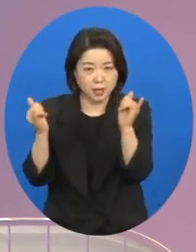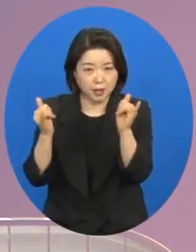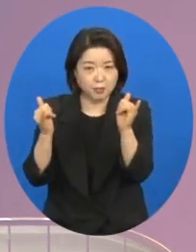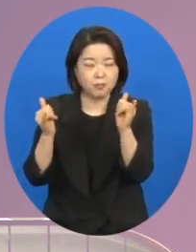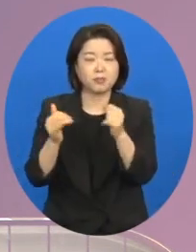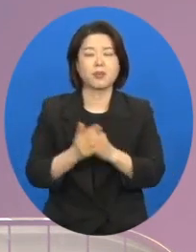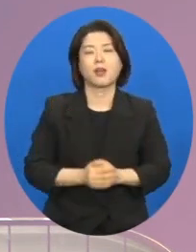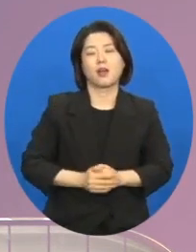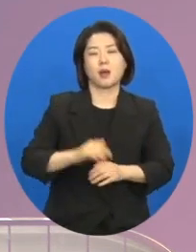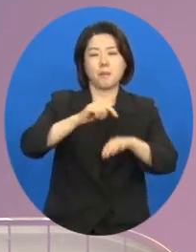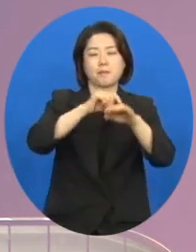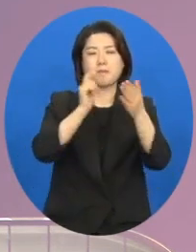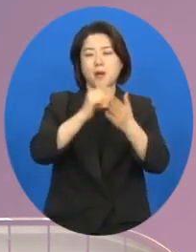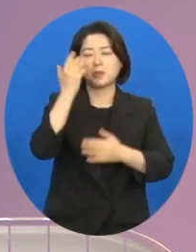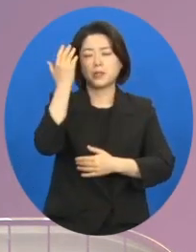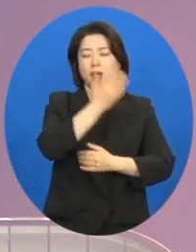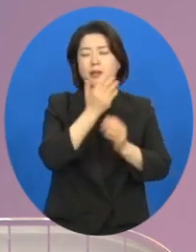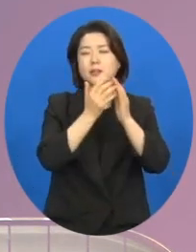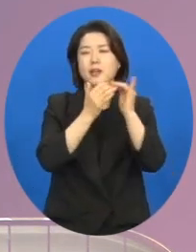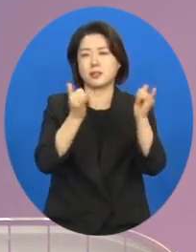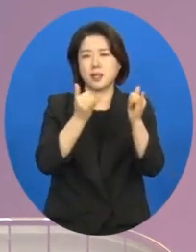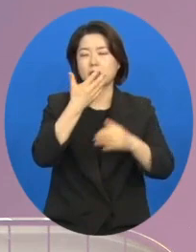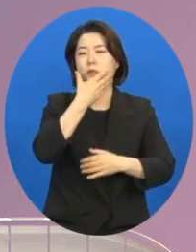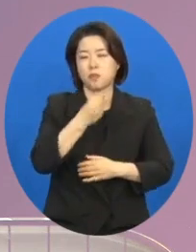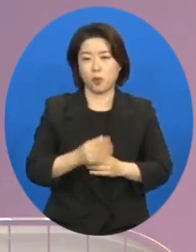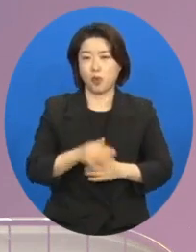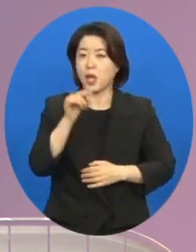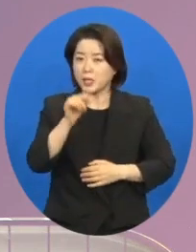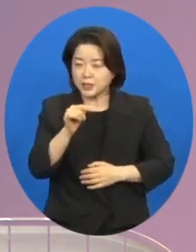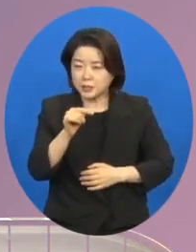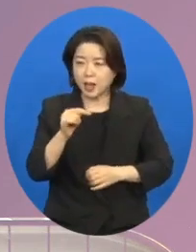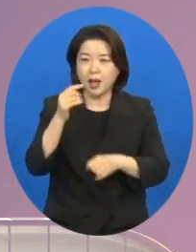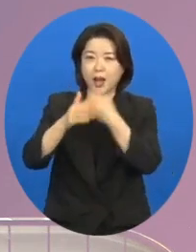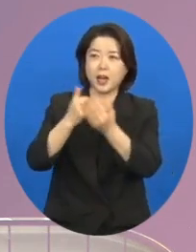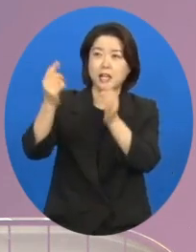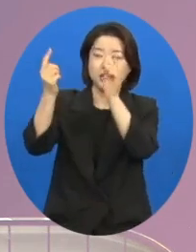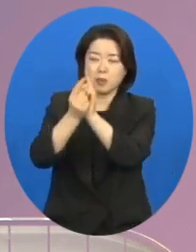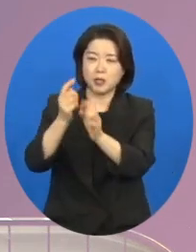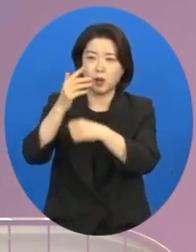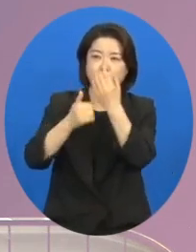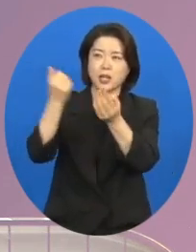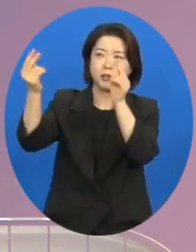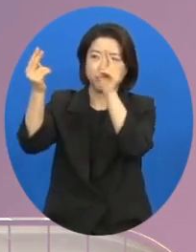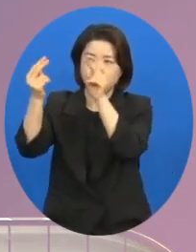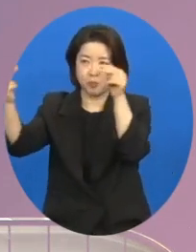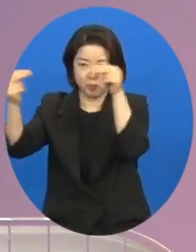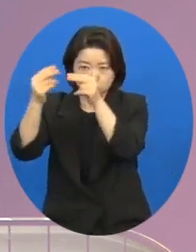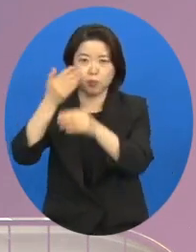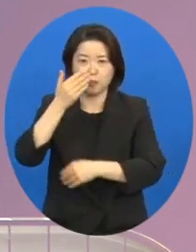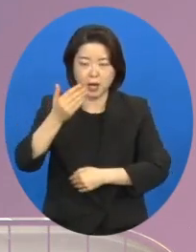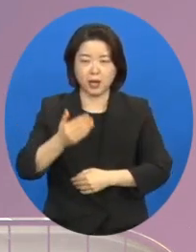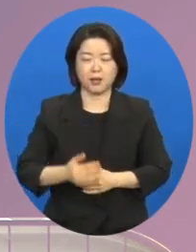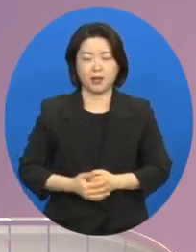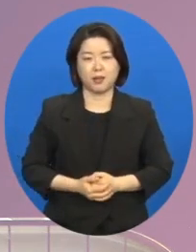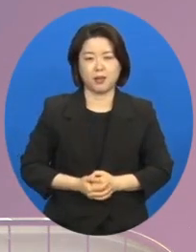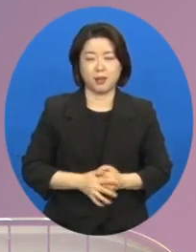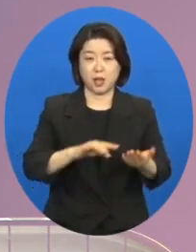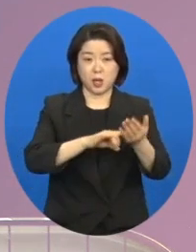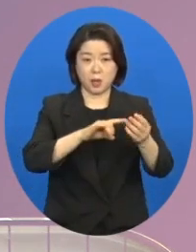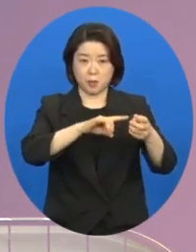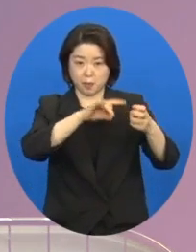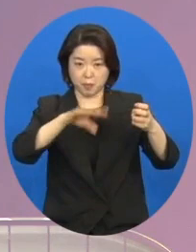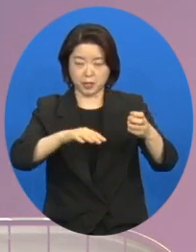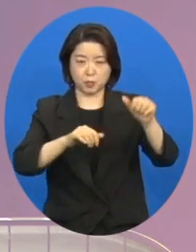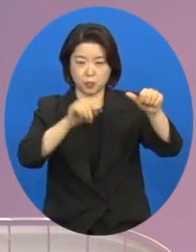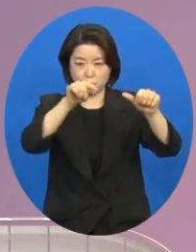자가 복되다. 그가 하나님을 만날 것이고 그가 하나님을 볼 것이라고 말씀하고 있지요. 마태복음 5장 8절 말씀을